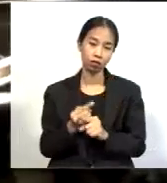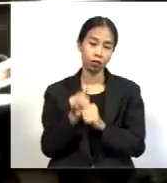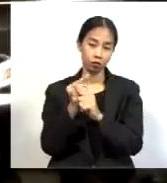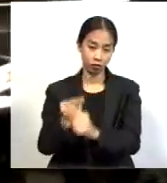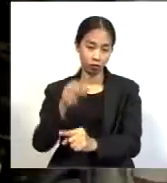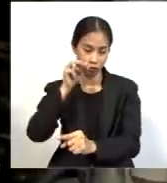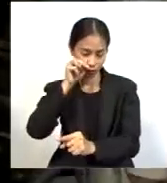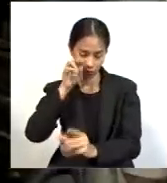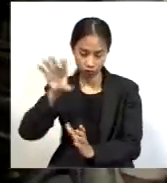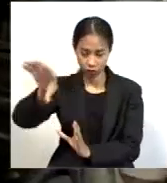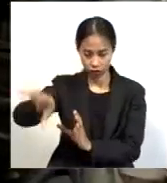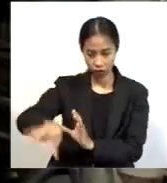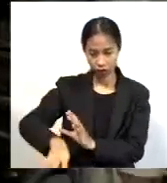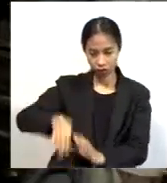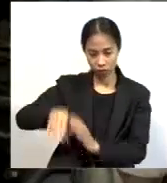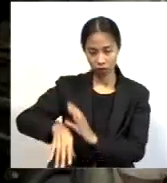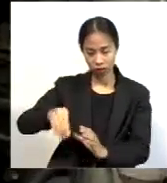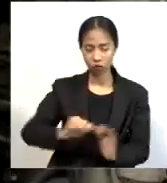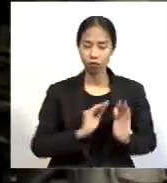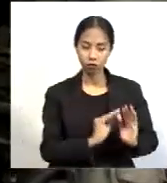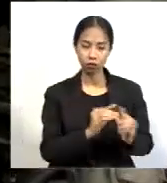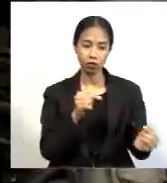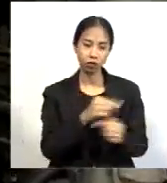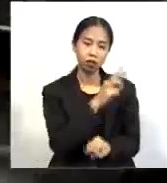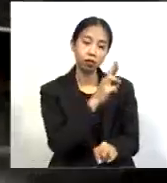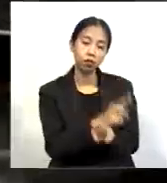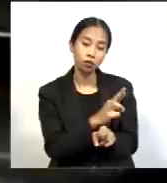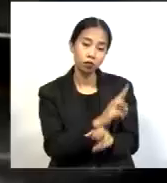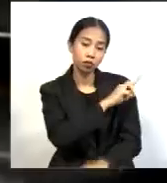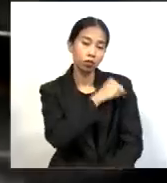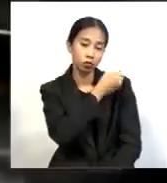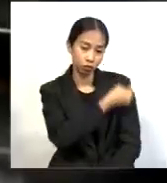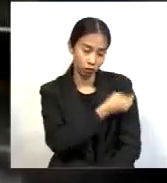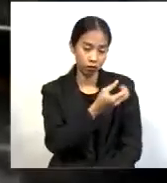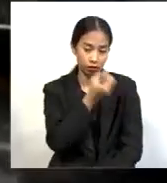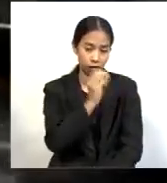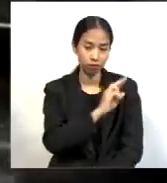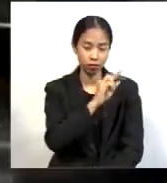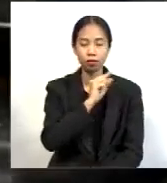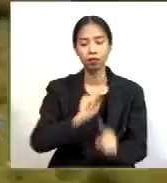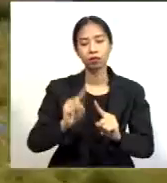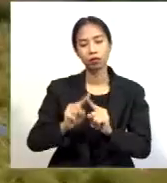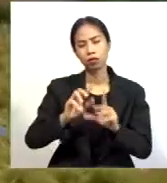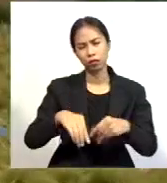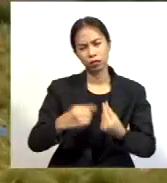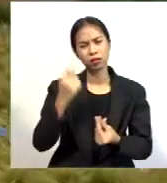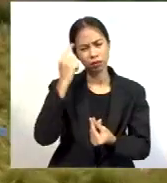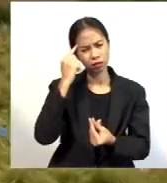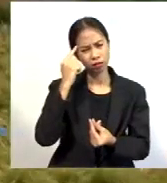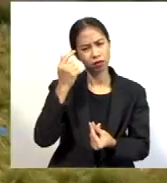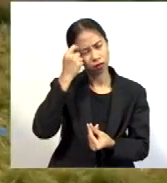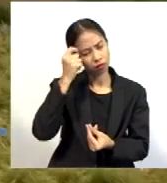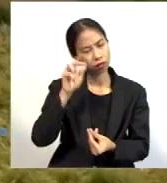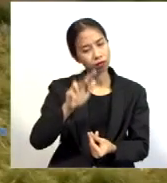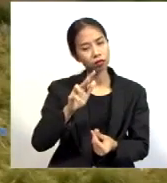ไว้ใช้ในการให้บริการรักษาพยาบาลและการอุปโภคบริโภคของเจ้าหน้าที่ให้เพียงพออย่างน้อย3วัน